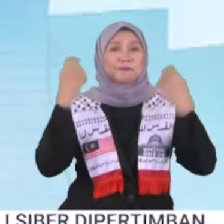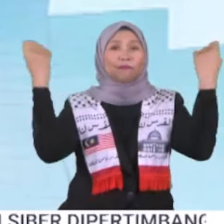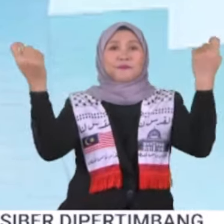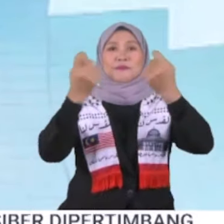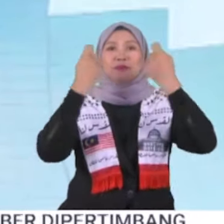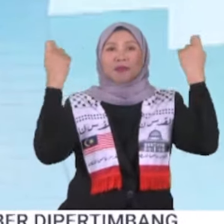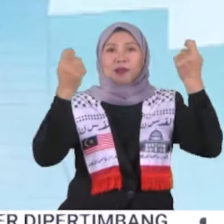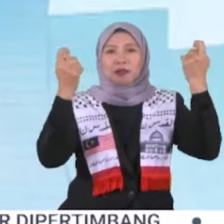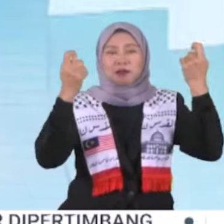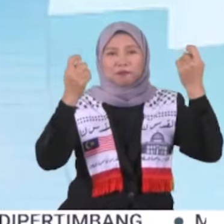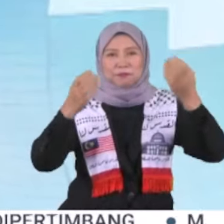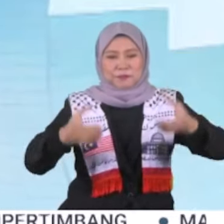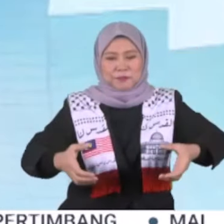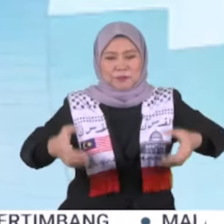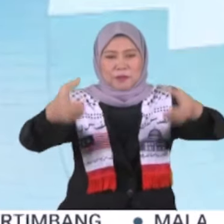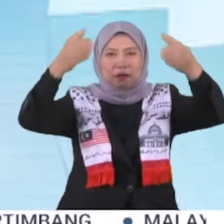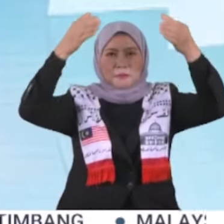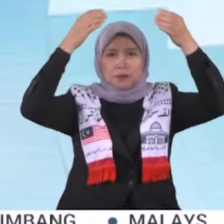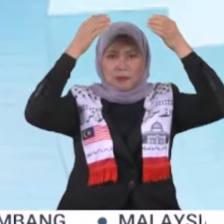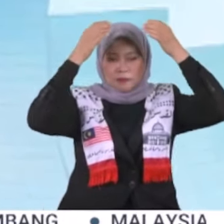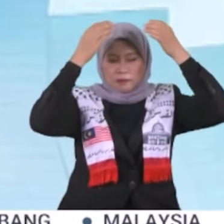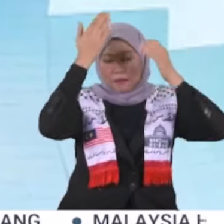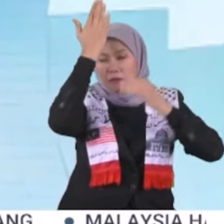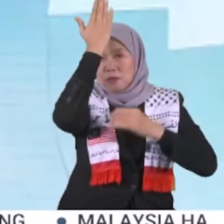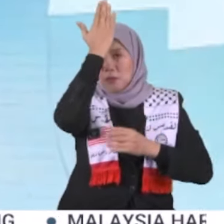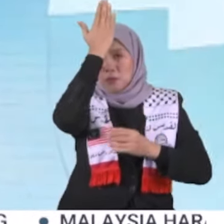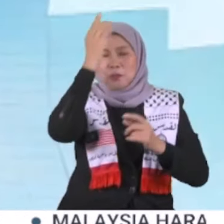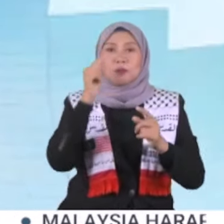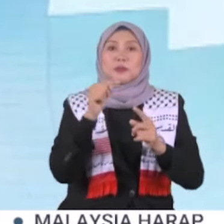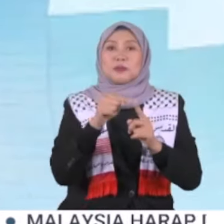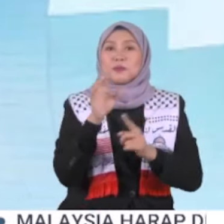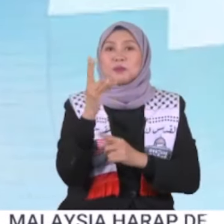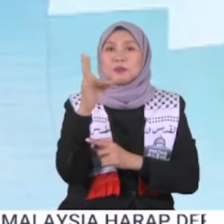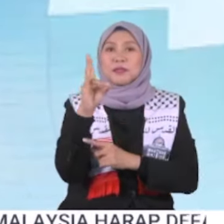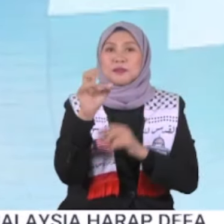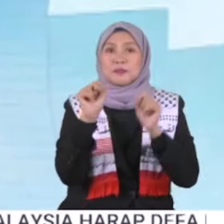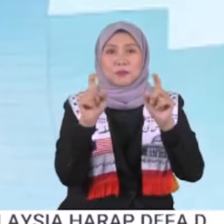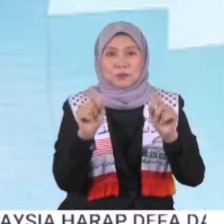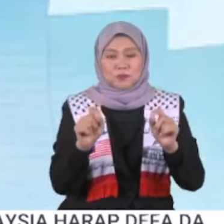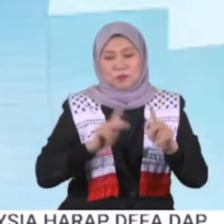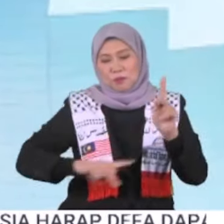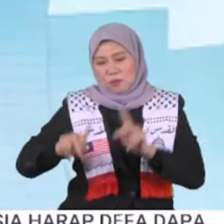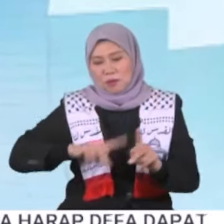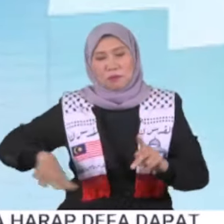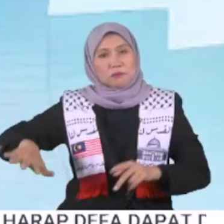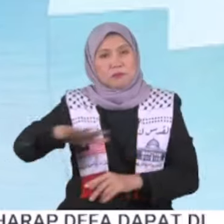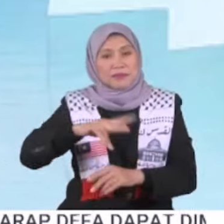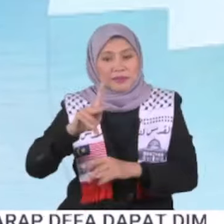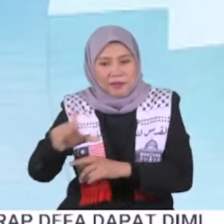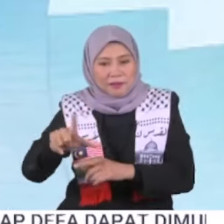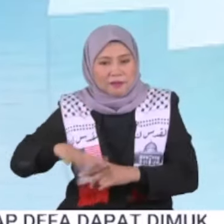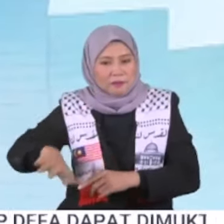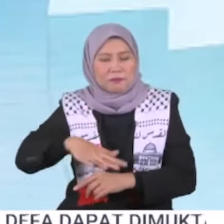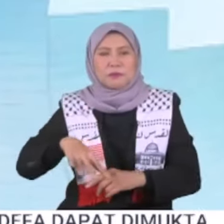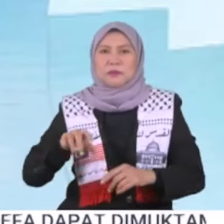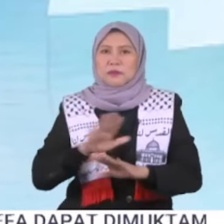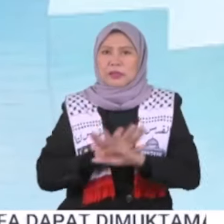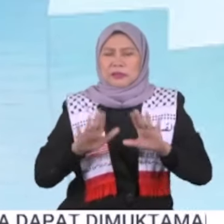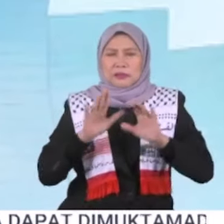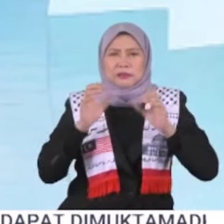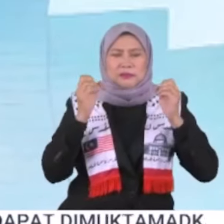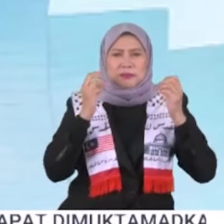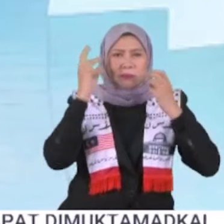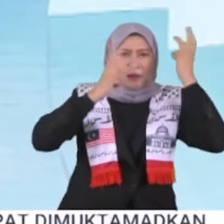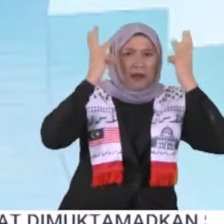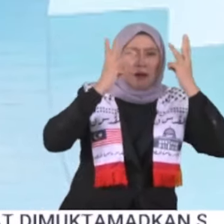Bersempena istiadat pertabalan Yang di-Pertuan Agong ke-17 Sabtu ini, orang ramai di sekitar Kuala Lumpur dinasihat agar tidak cemas